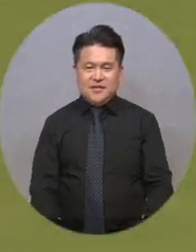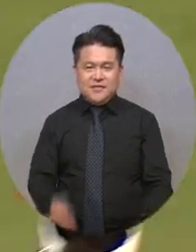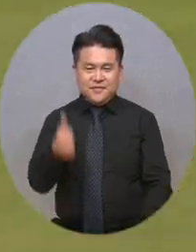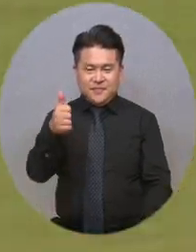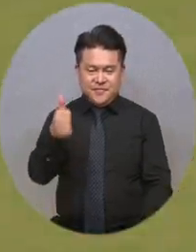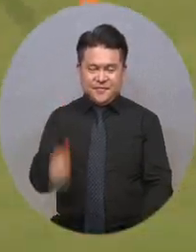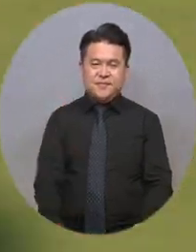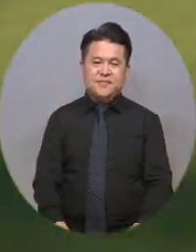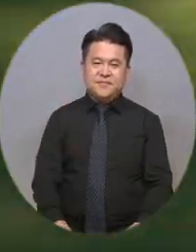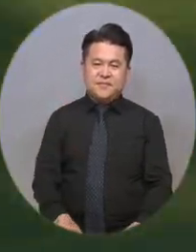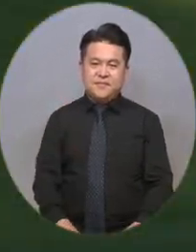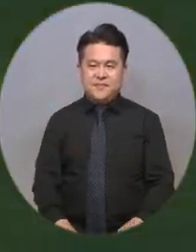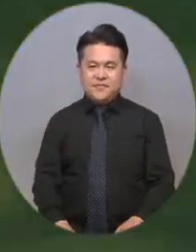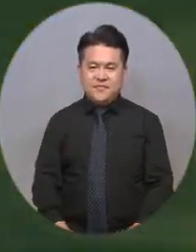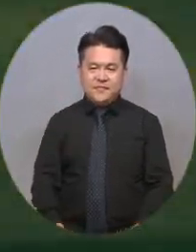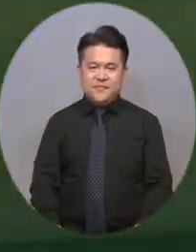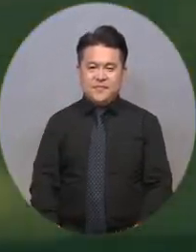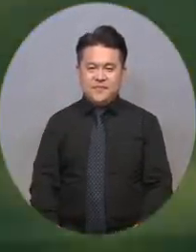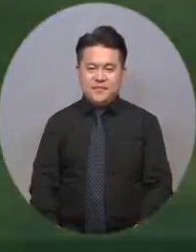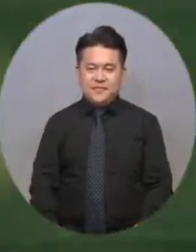나이스 아웃!